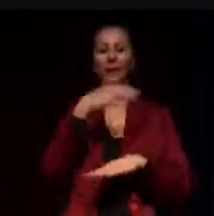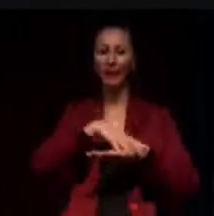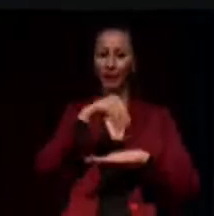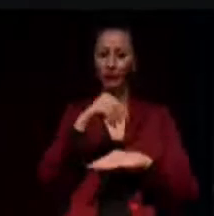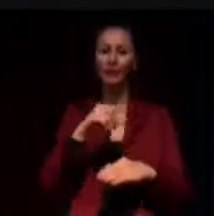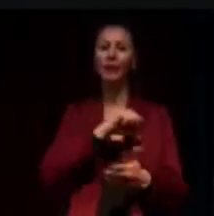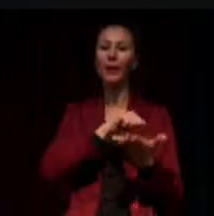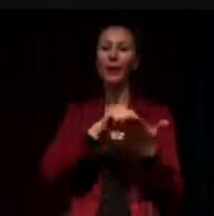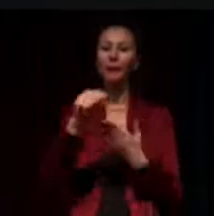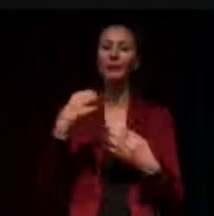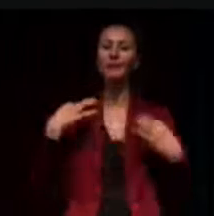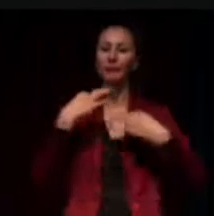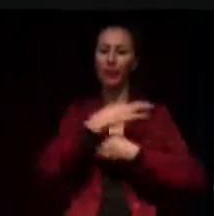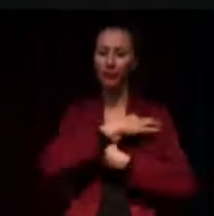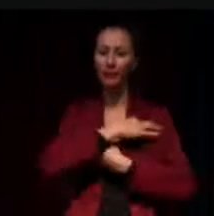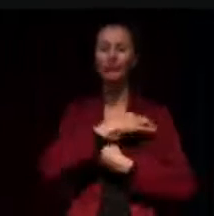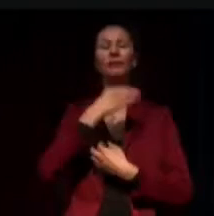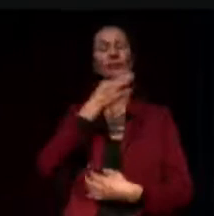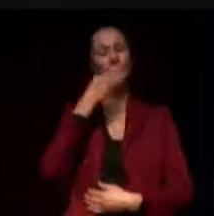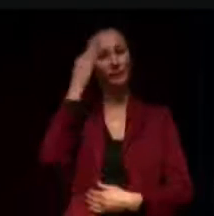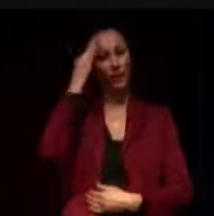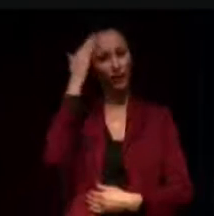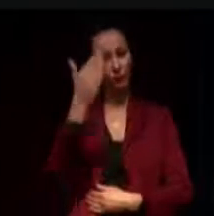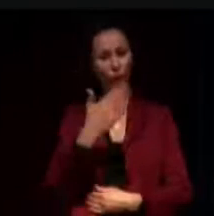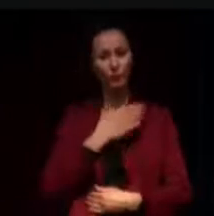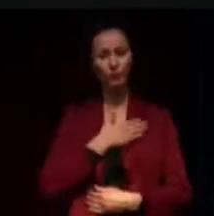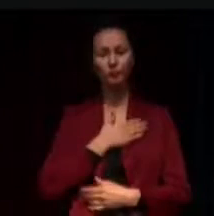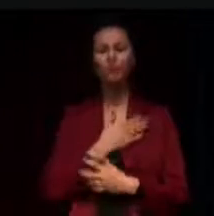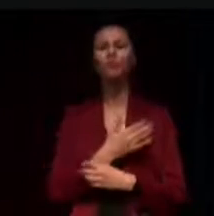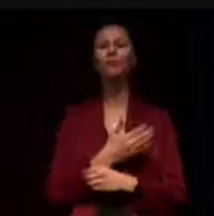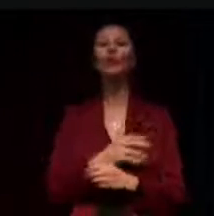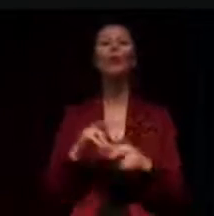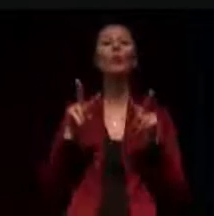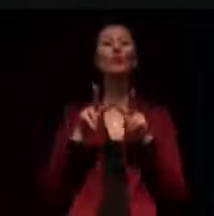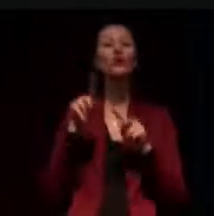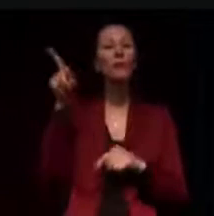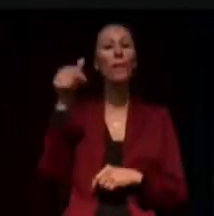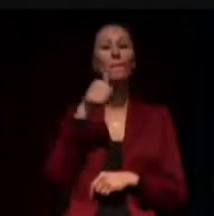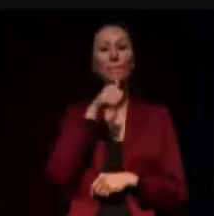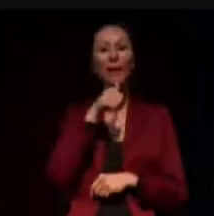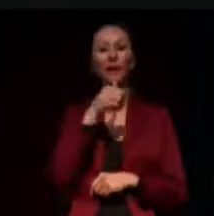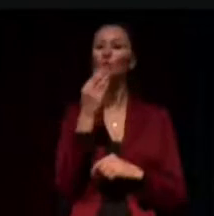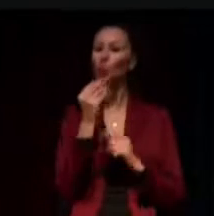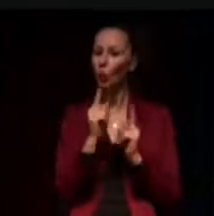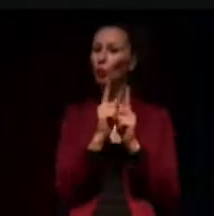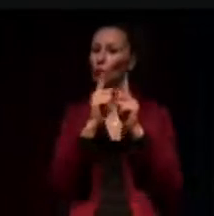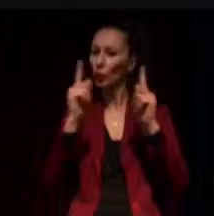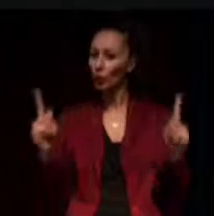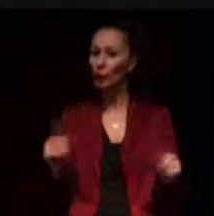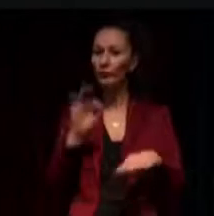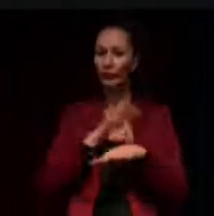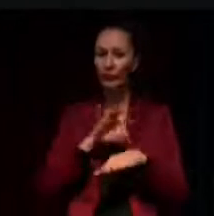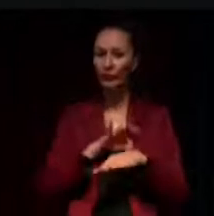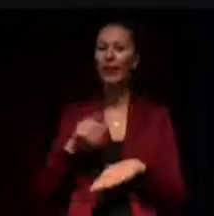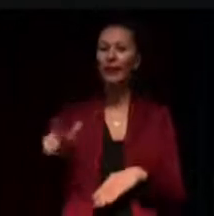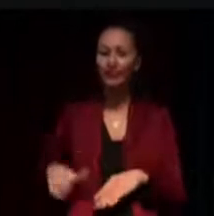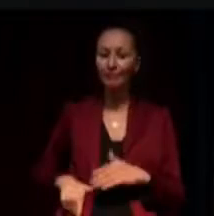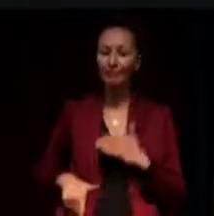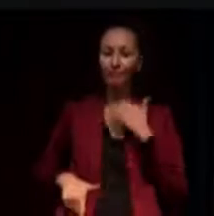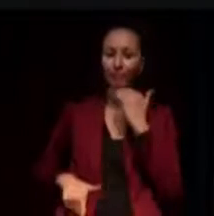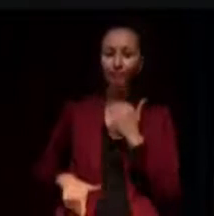hepinizi tekrar saygı ve hürmetle selamlıyorum. Tabii Mustafa Bey çok uzun dakikalar İzmir'e